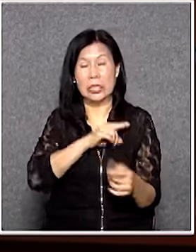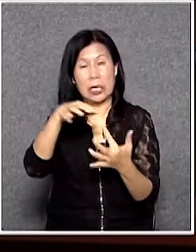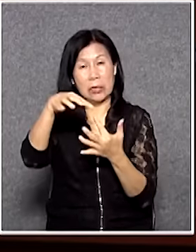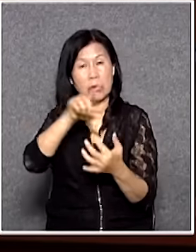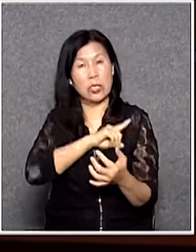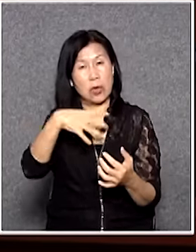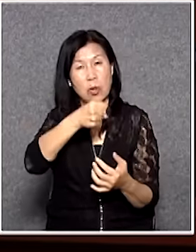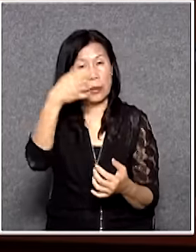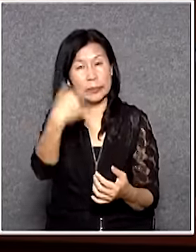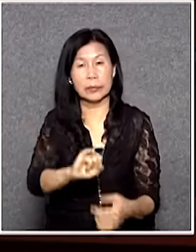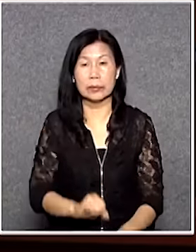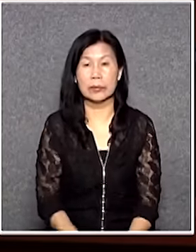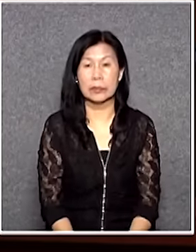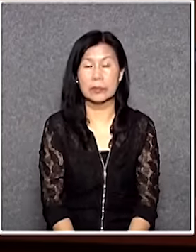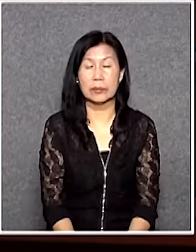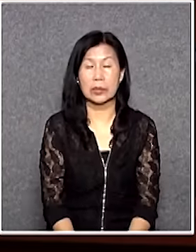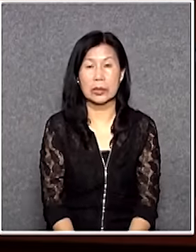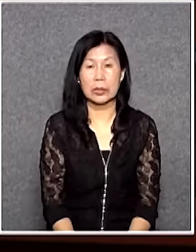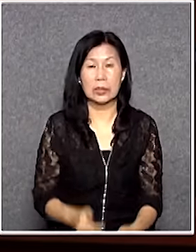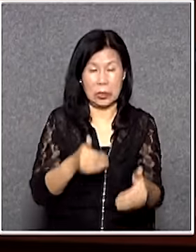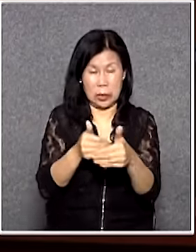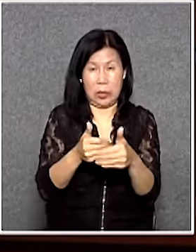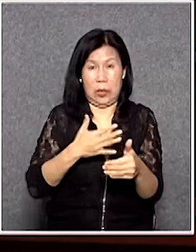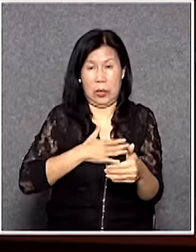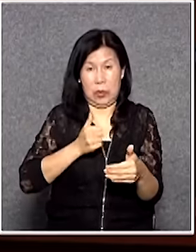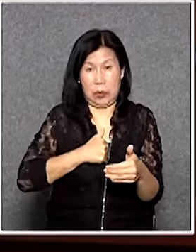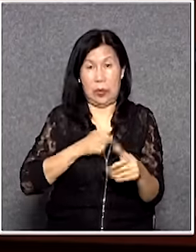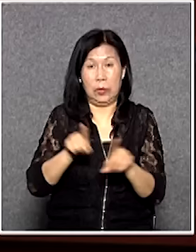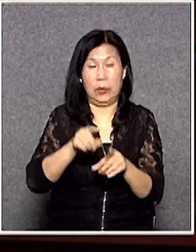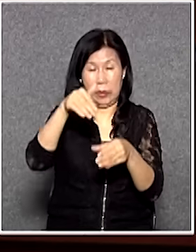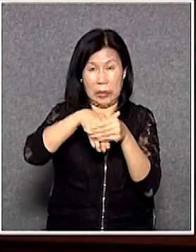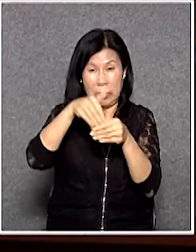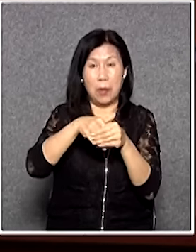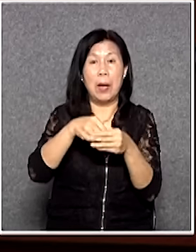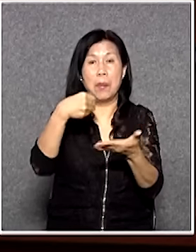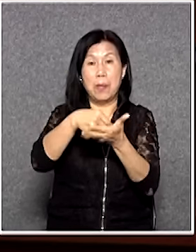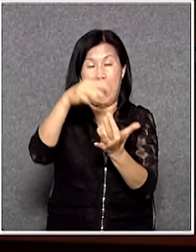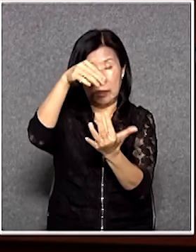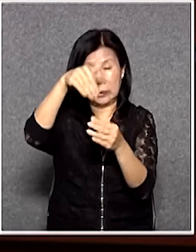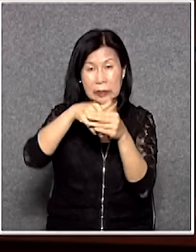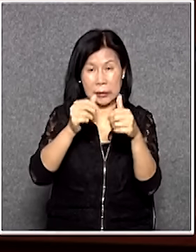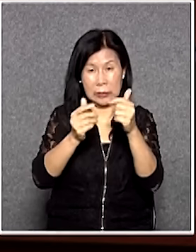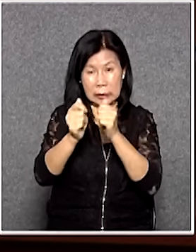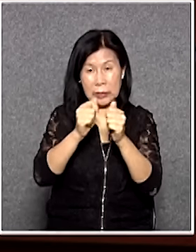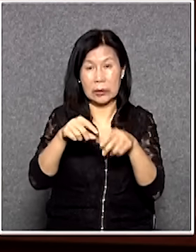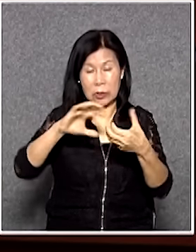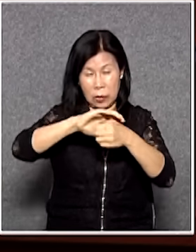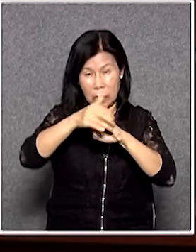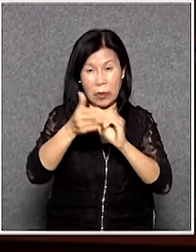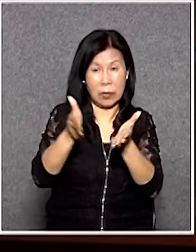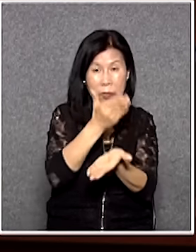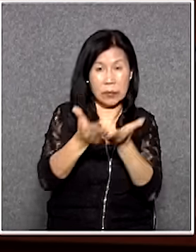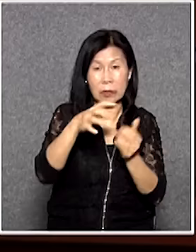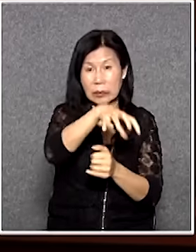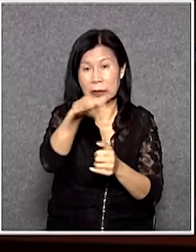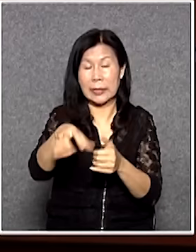是吧？预设投资策略那个投资原则呢，就是采取环球分散和降